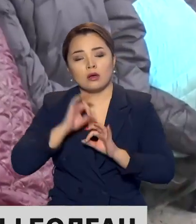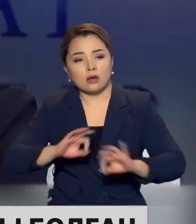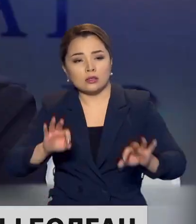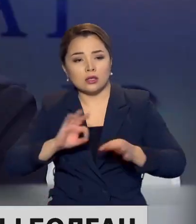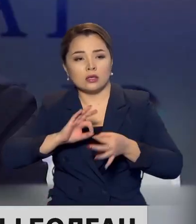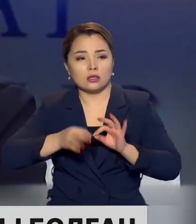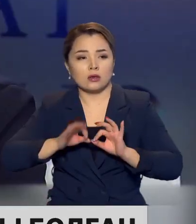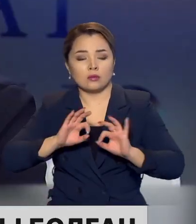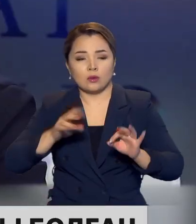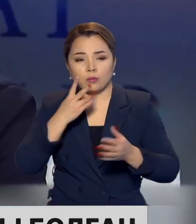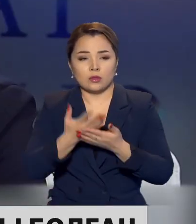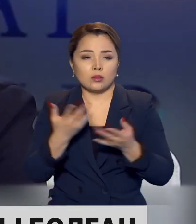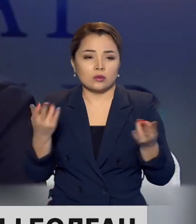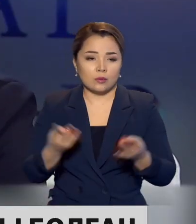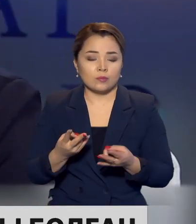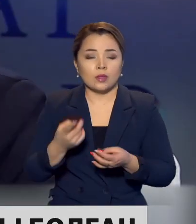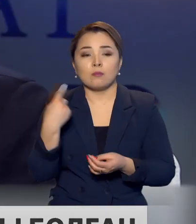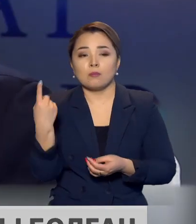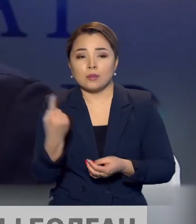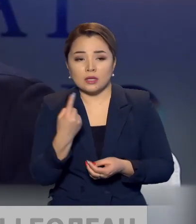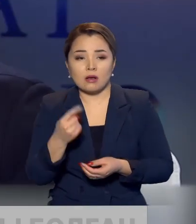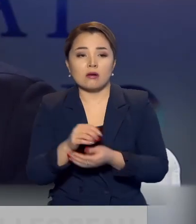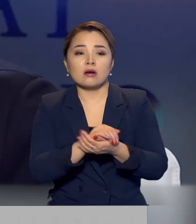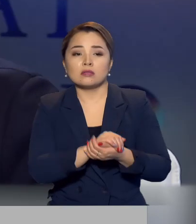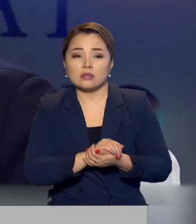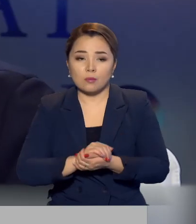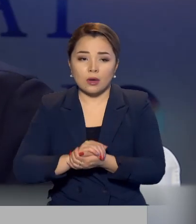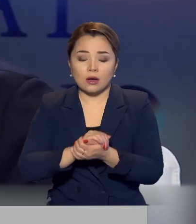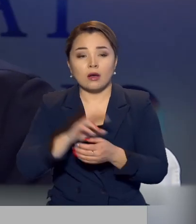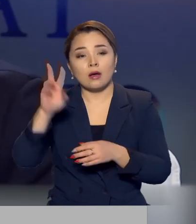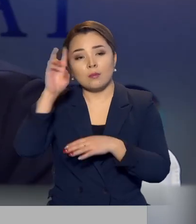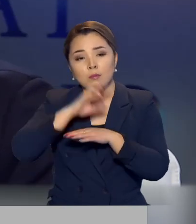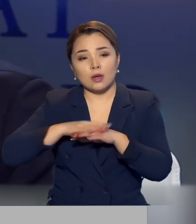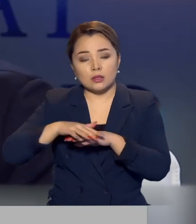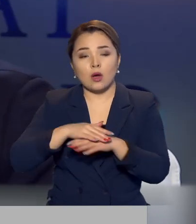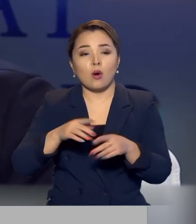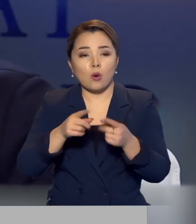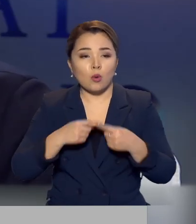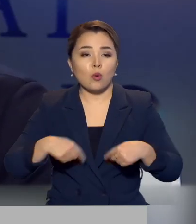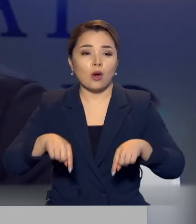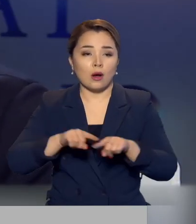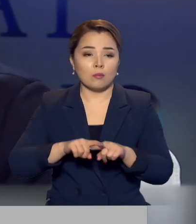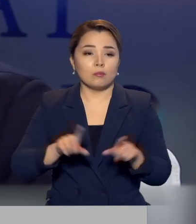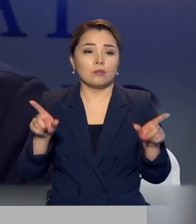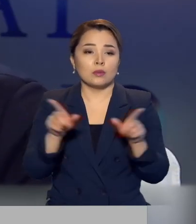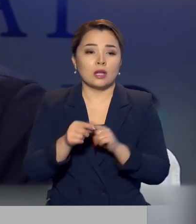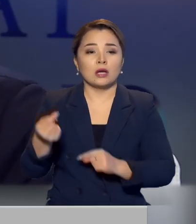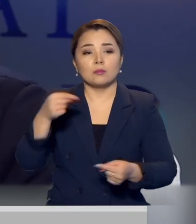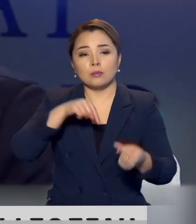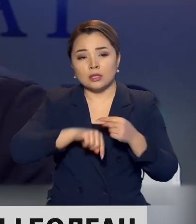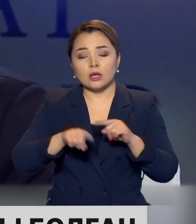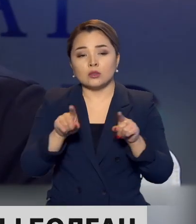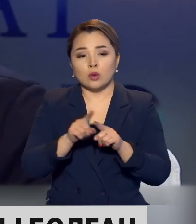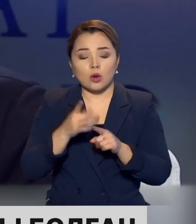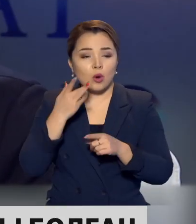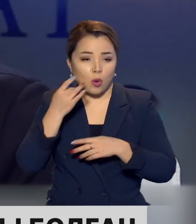керек. Бірлік, ынтымақ. Тек мемлекет пен қоғам бірін-бірін қолдай